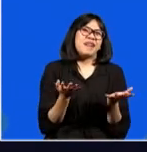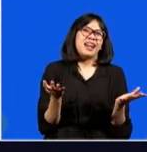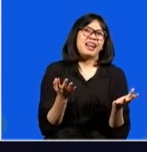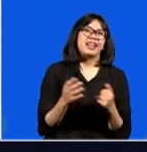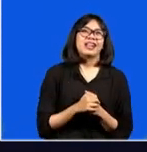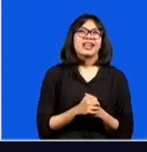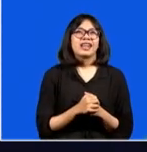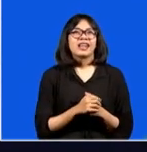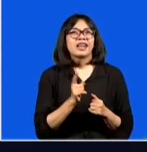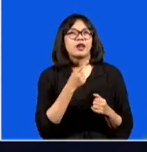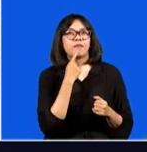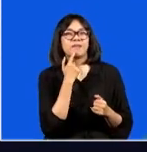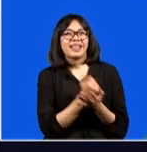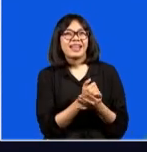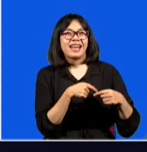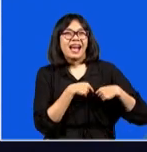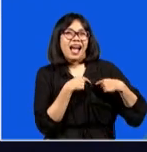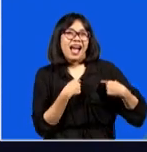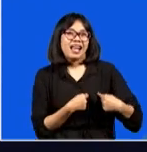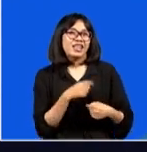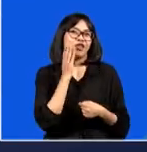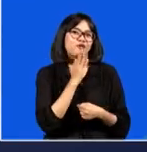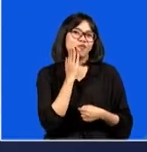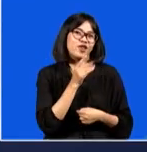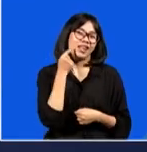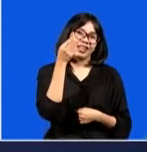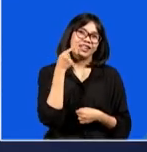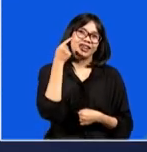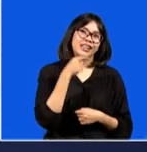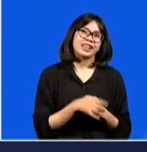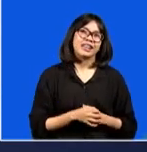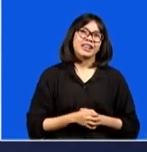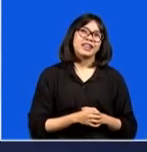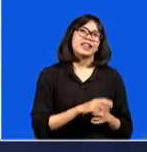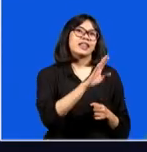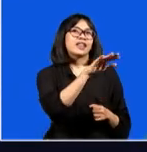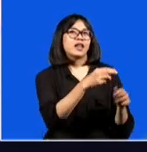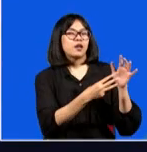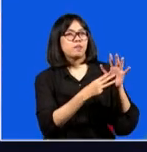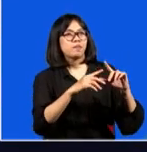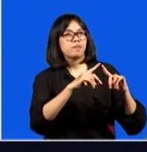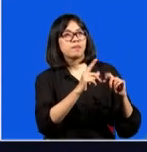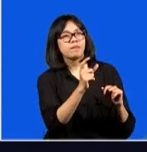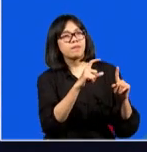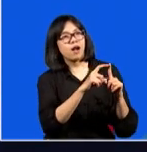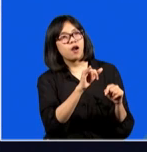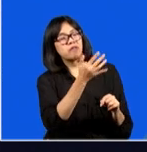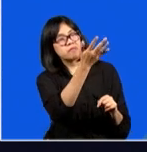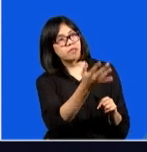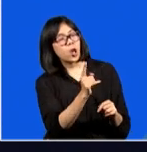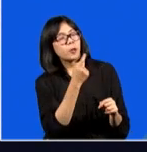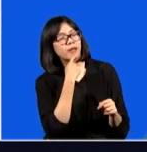asal hatinya muda nggak apa-apa Udah ya kan nah mau Dini kalau kita bicara tentang generasi muda